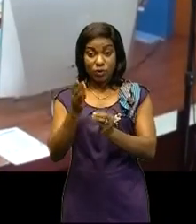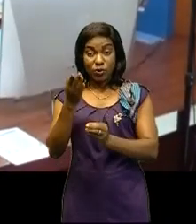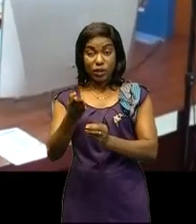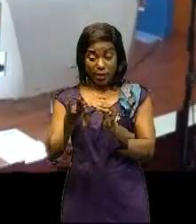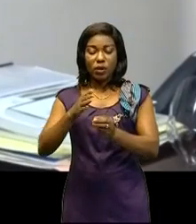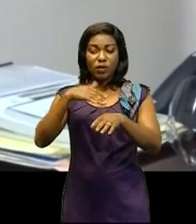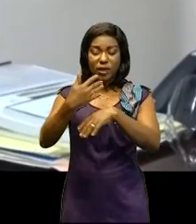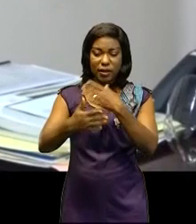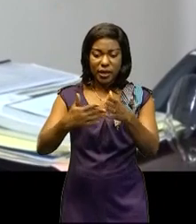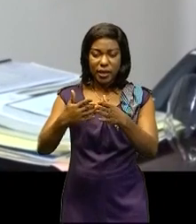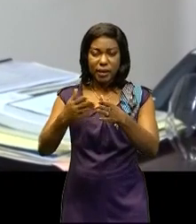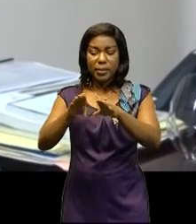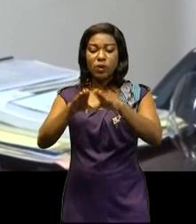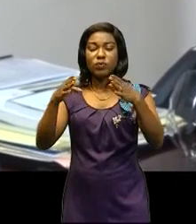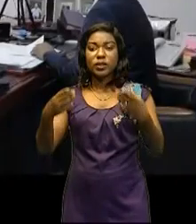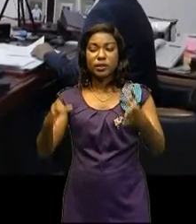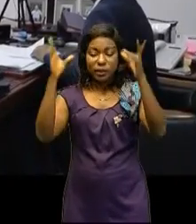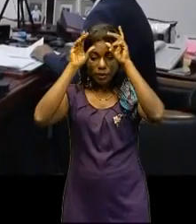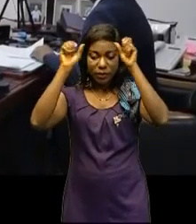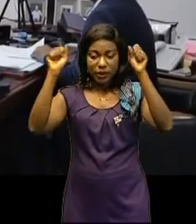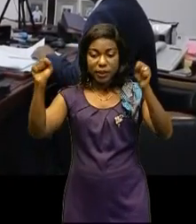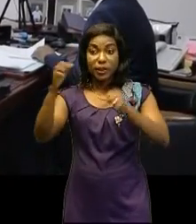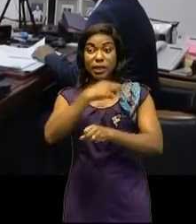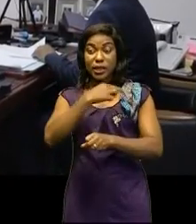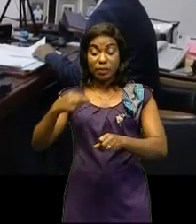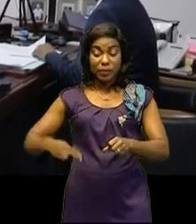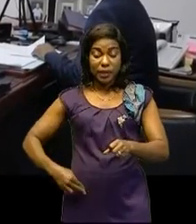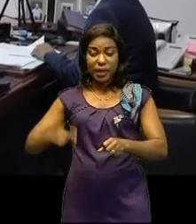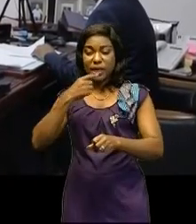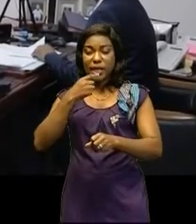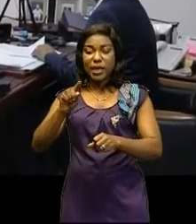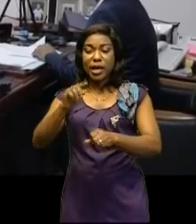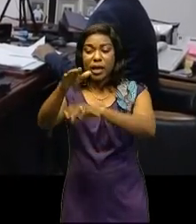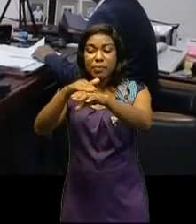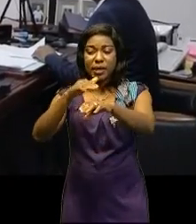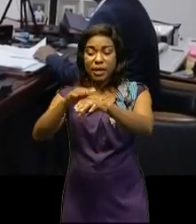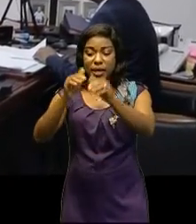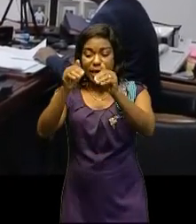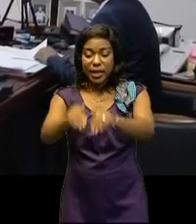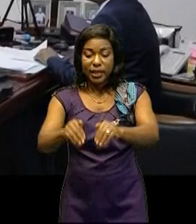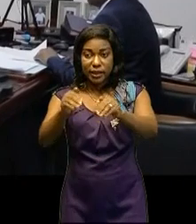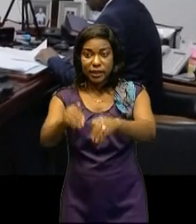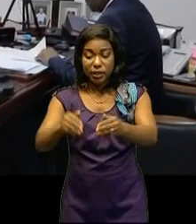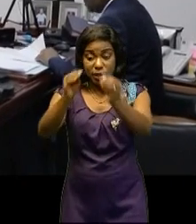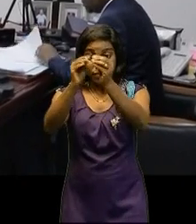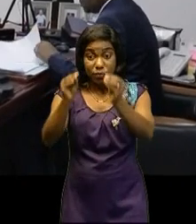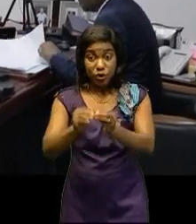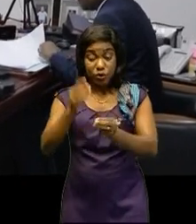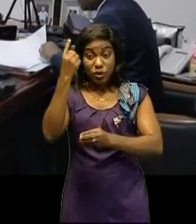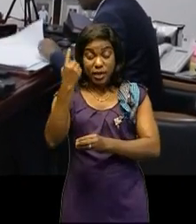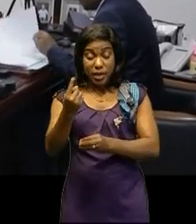du président de la République, pour qui l'agriculture est appelée à prendre sa revanche sur le